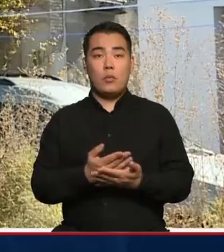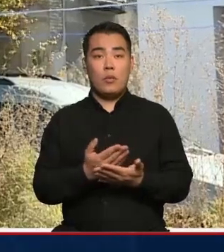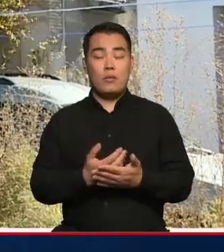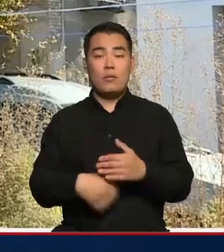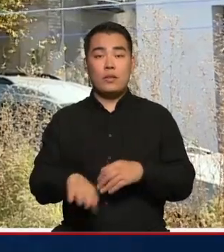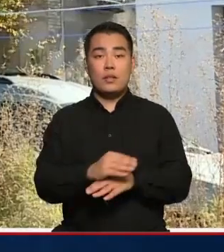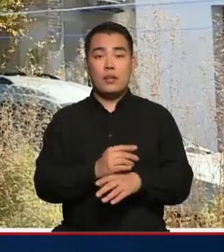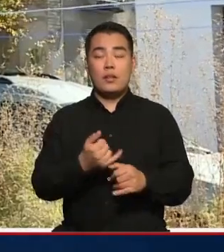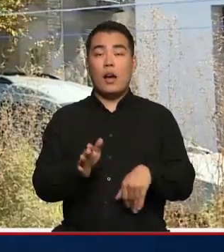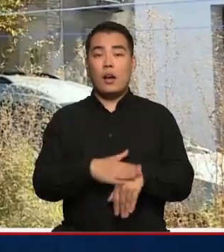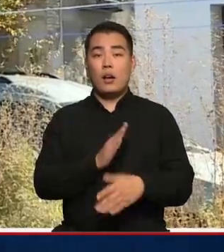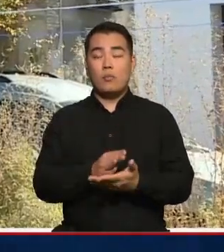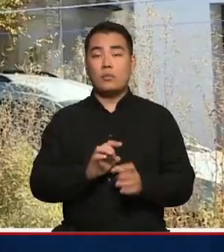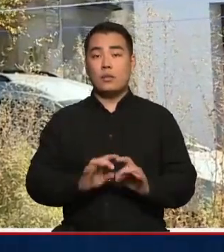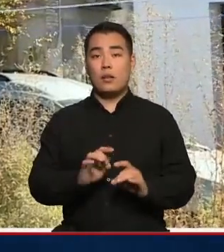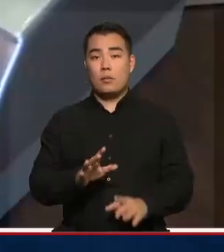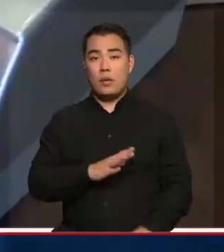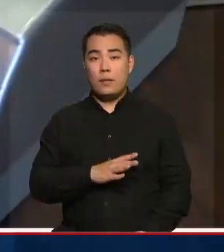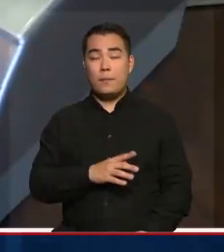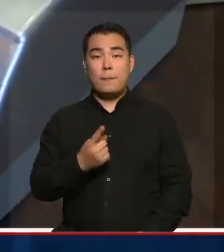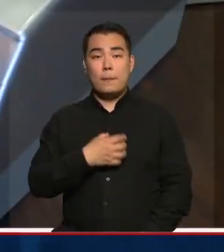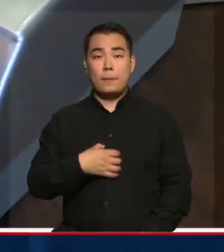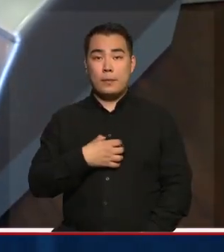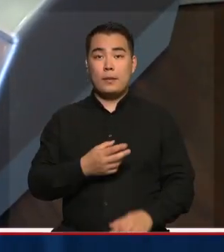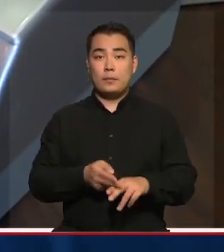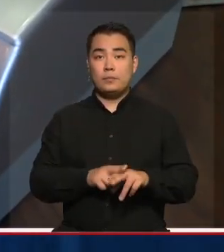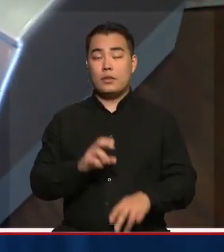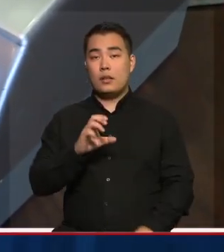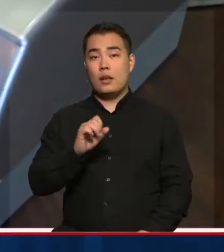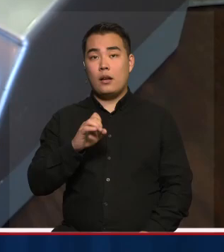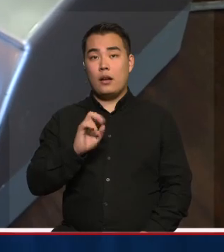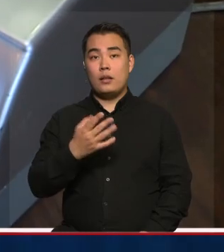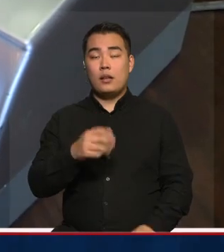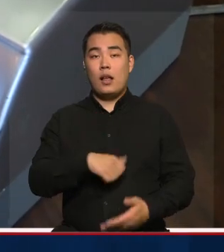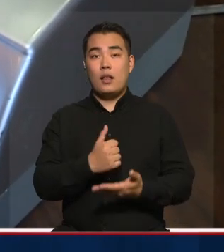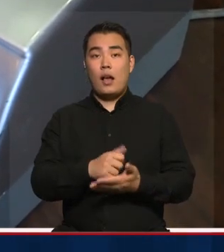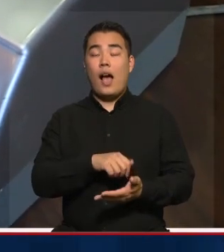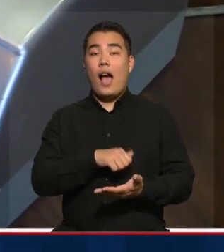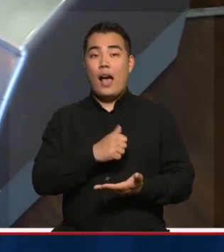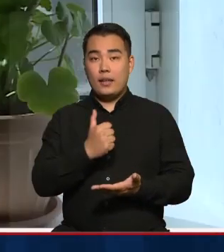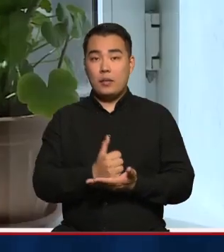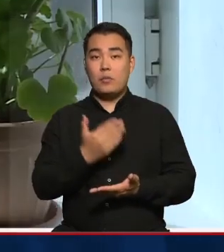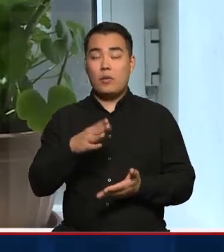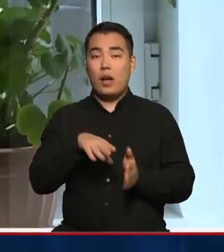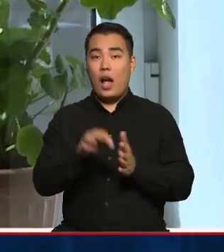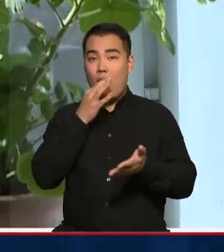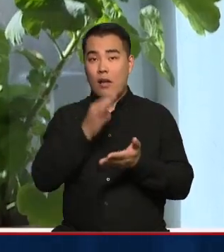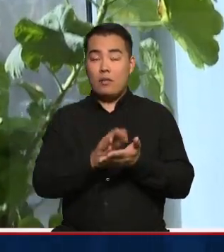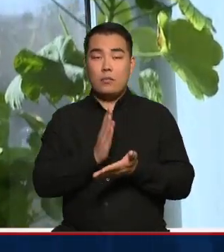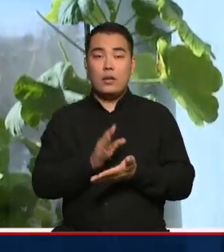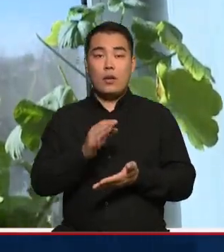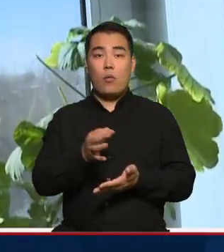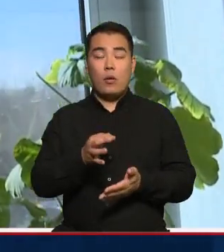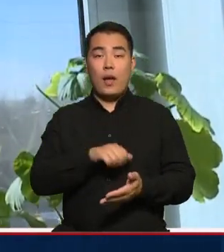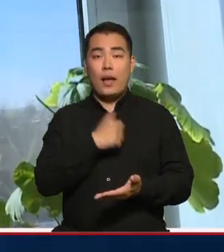бергендердің барлығы жазаланатынын айтты. Бірінші кезекте бұл Саран қаласы әкімінің жеке жауапкершілігі және облыс әкімдігі тарапынан